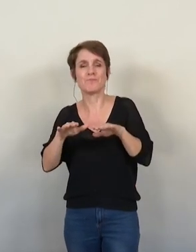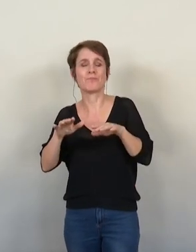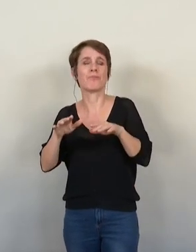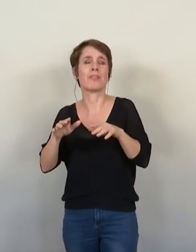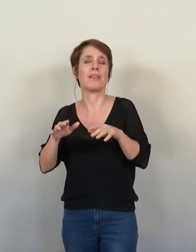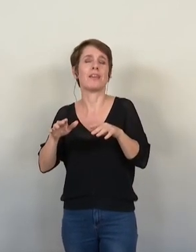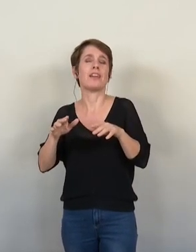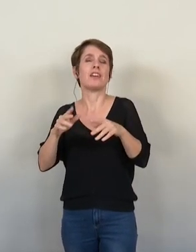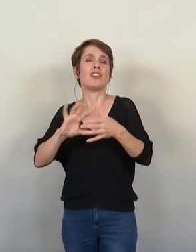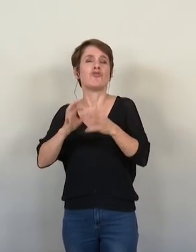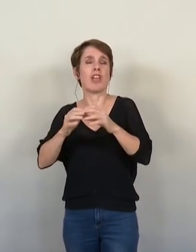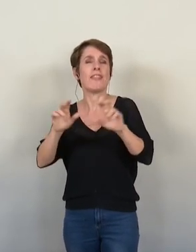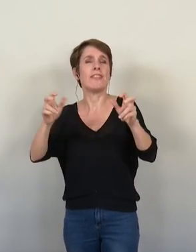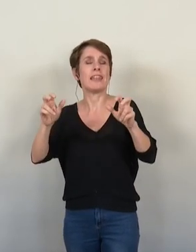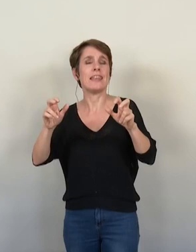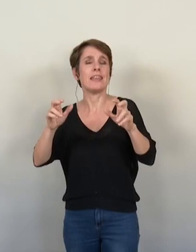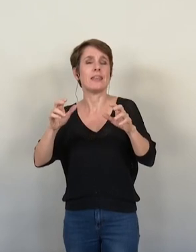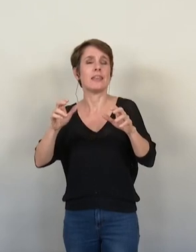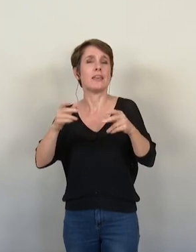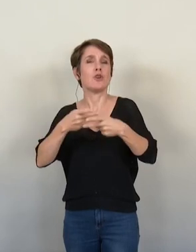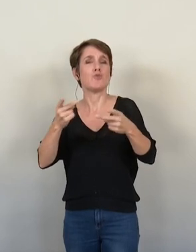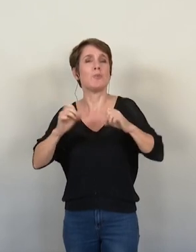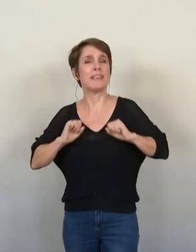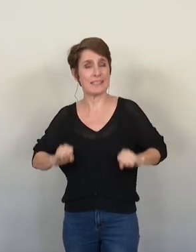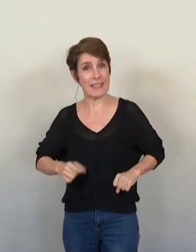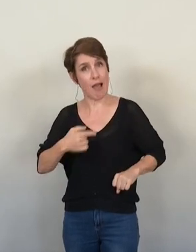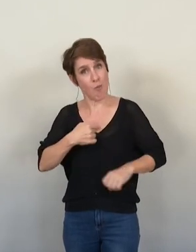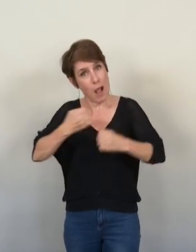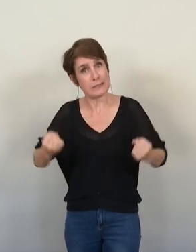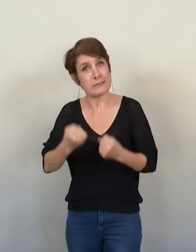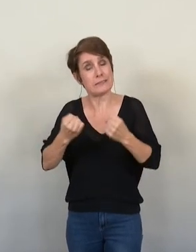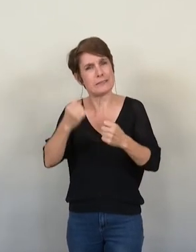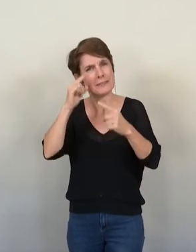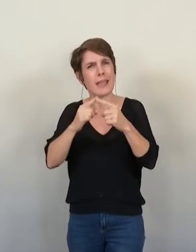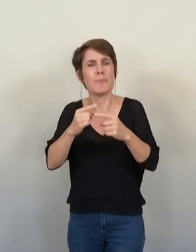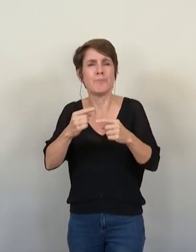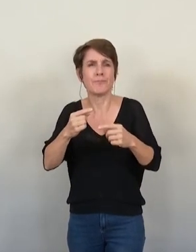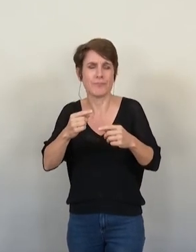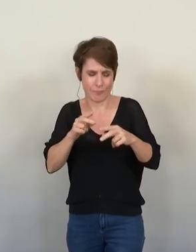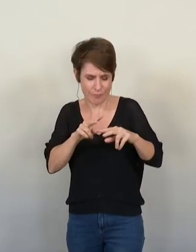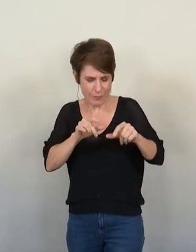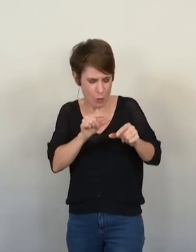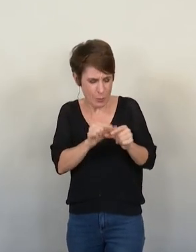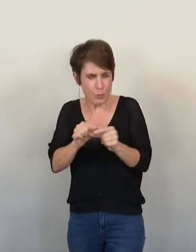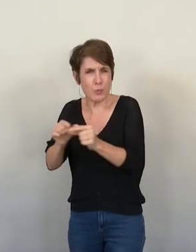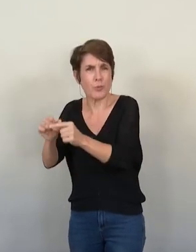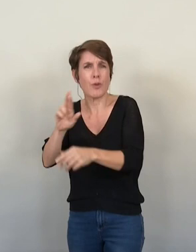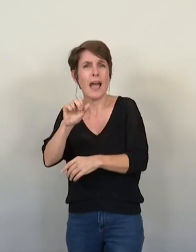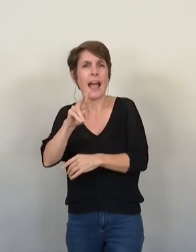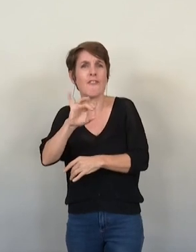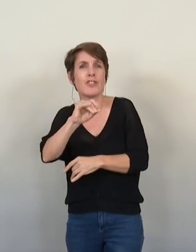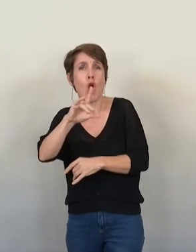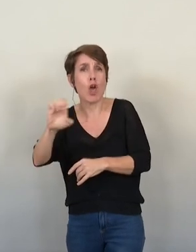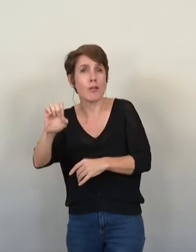Public Sénat de des ravioles voilà donc vous pouvez retrouver la la promotion des plats populaires